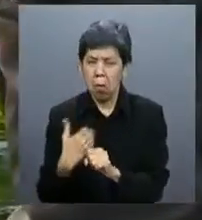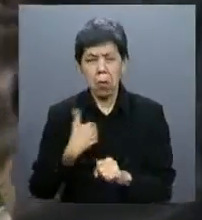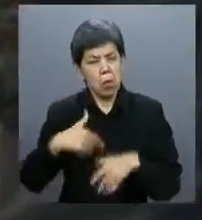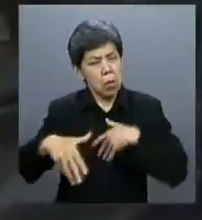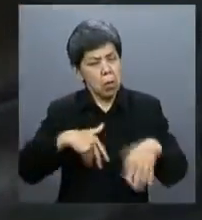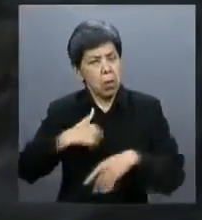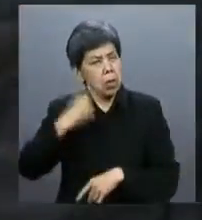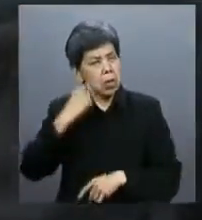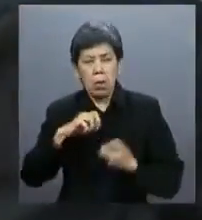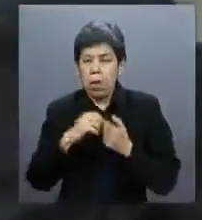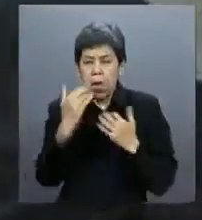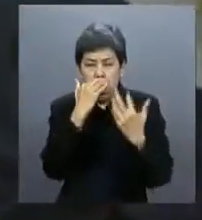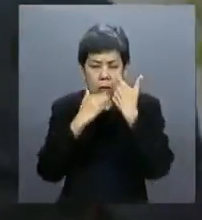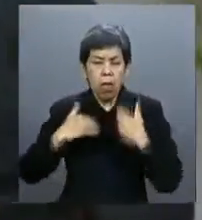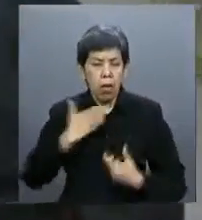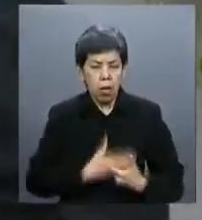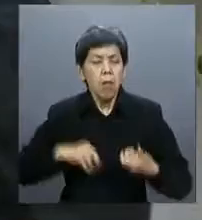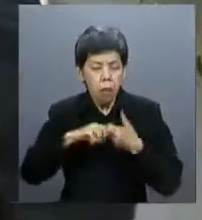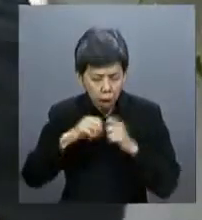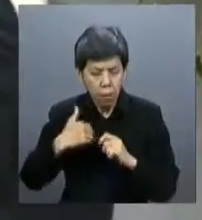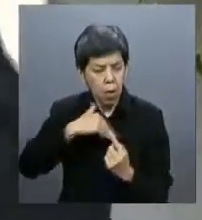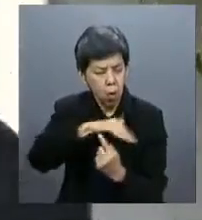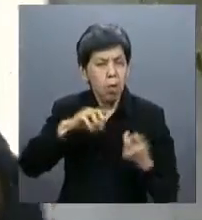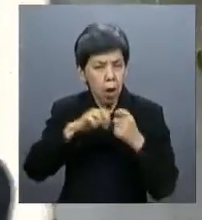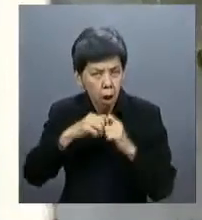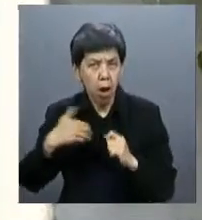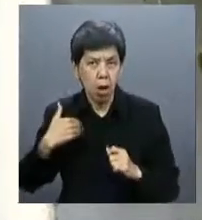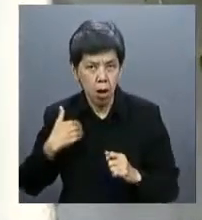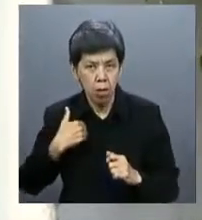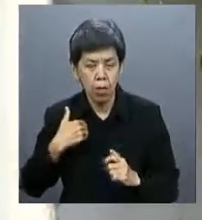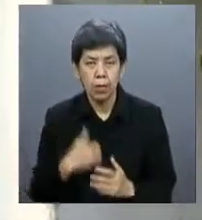าวบ้านอ้างว่าส่งผลกระทบต่อสุขภาพและสิ่งแวดล้อมค่ะ